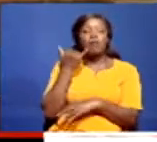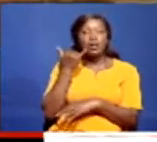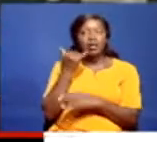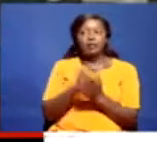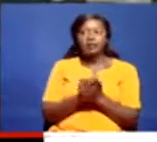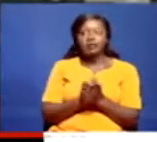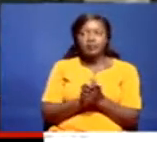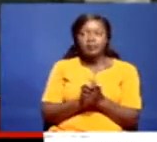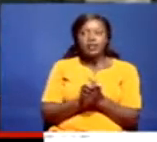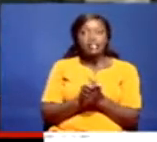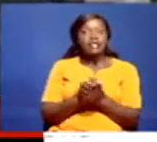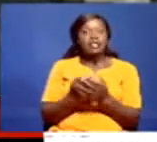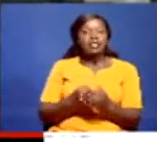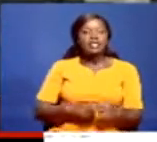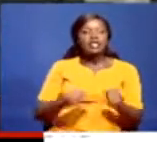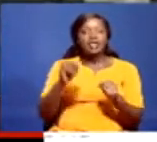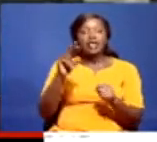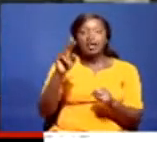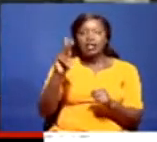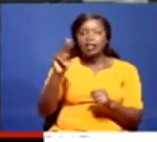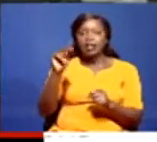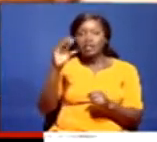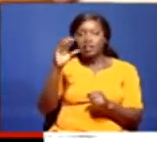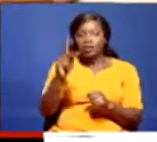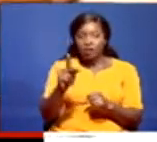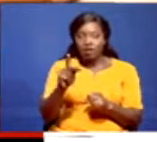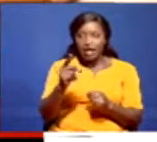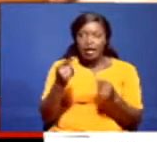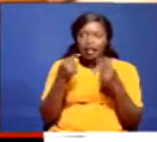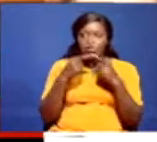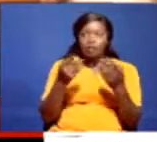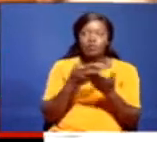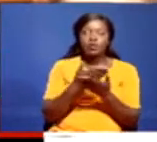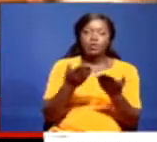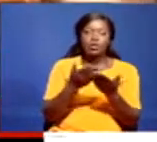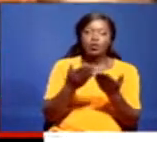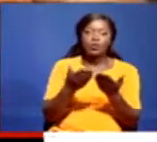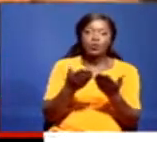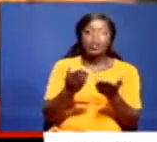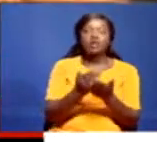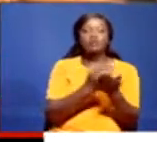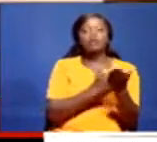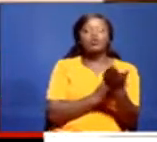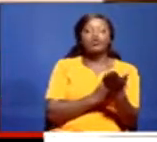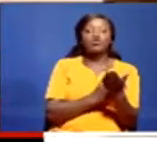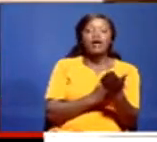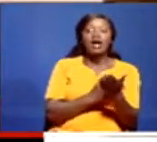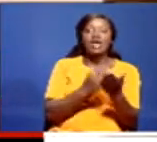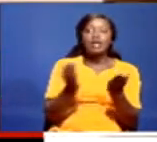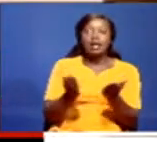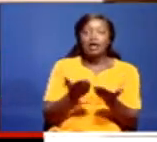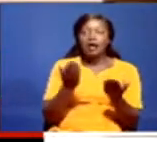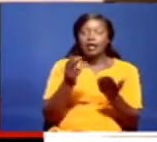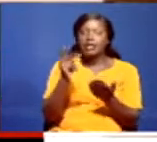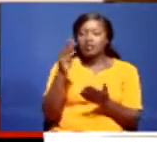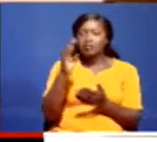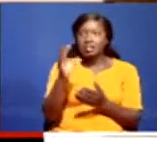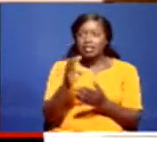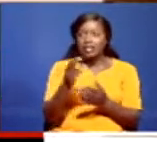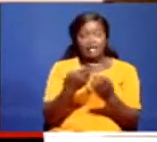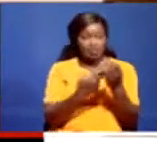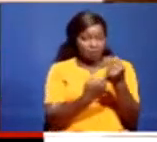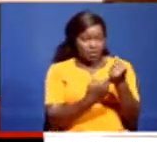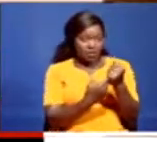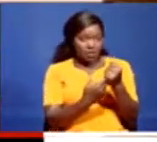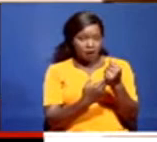NOK, Paul Tergat, alisema kuwa matangazo kama hayo yataipa KBC umaarufu zaidi. It is a partnership that